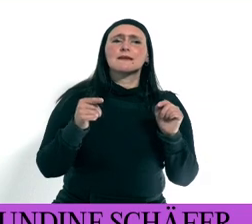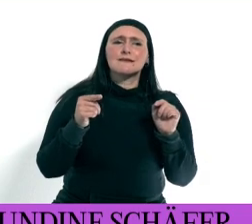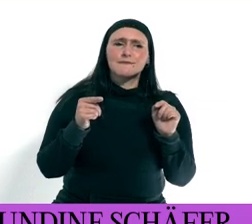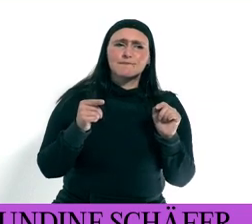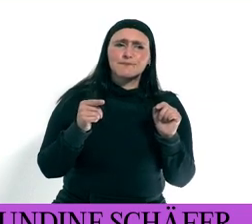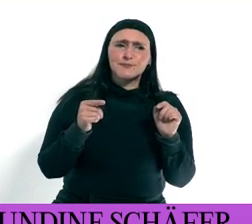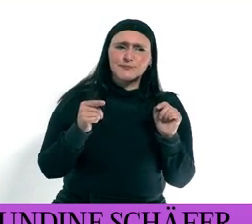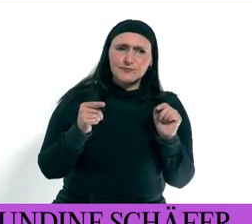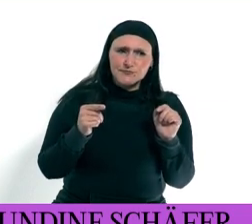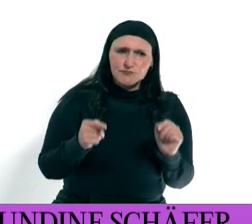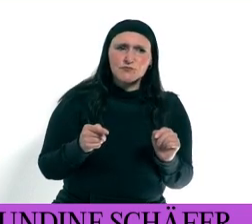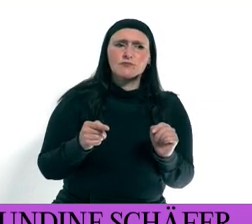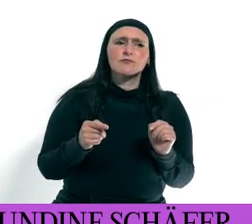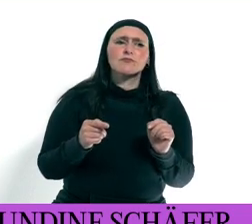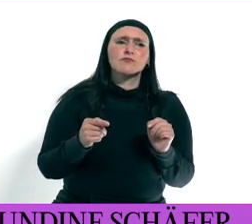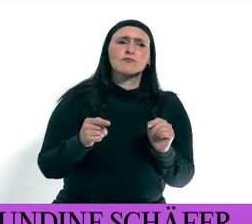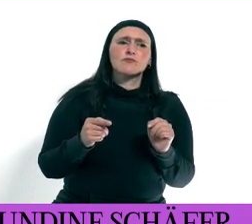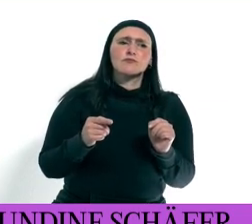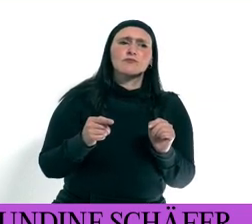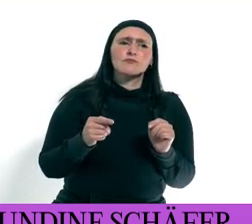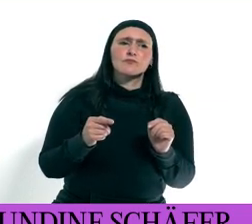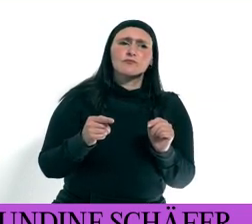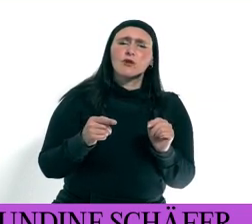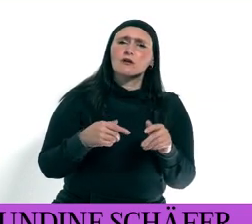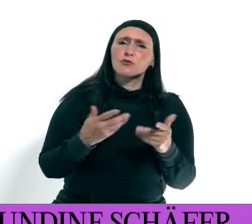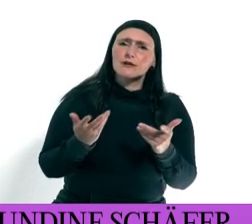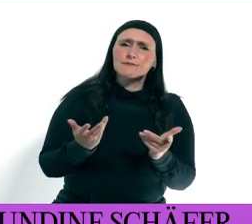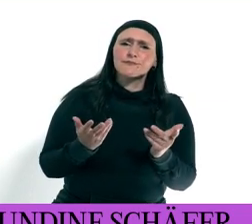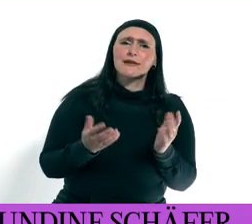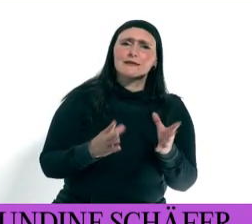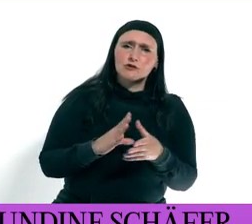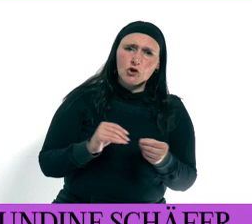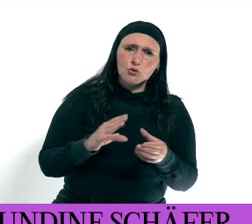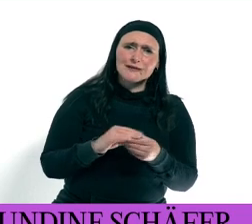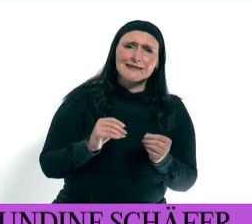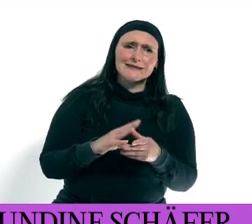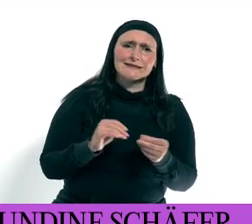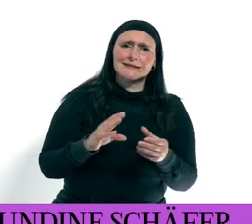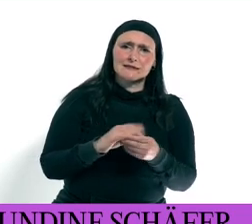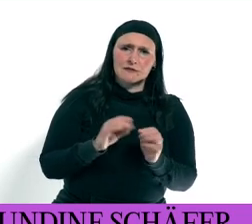vorzubereiten, zuzubereiten, was dann auch auf dem Markt verteilt werden kann.